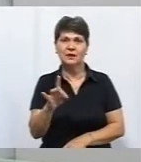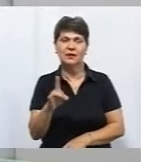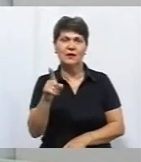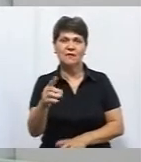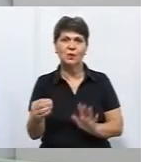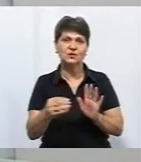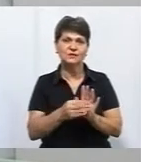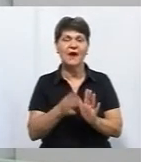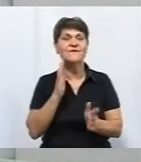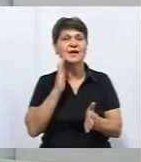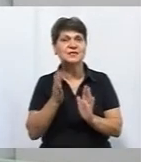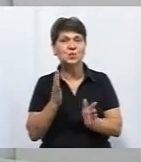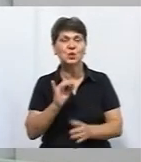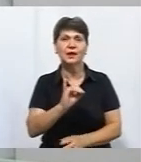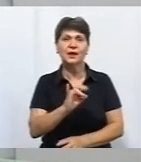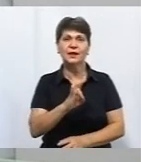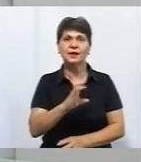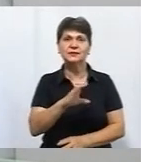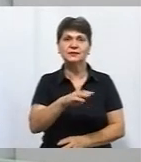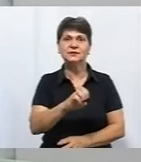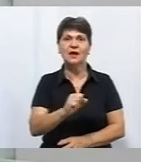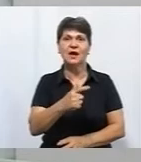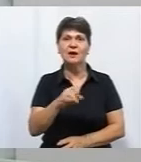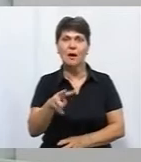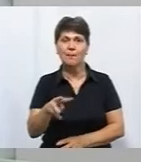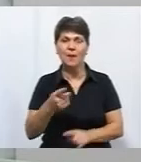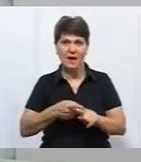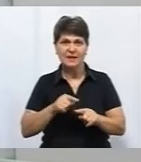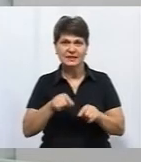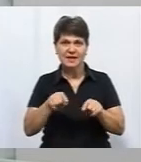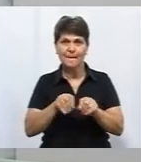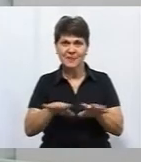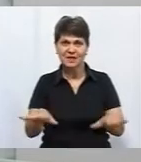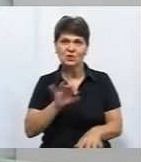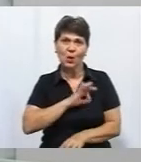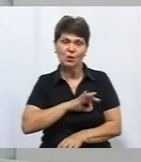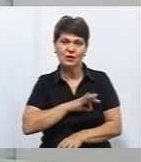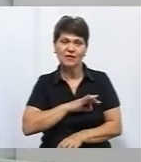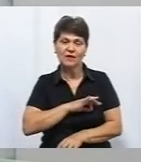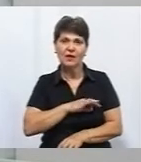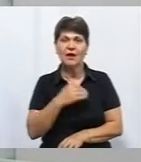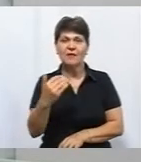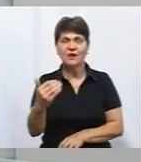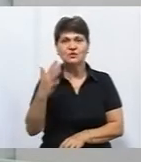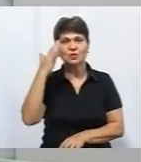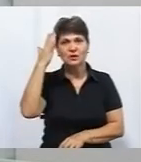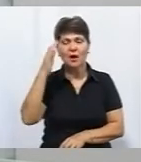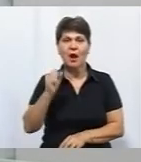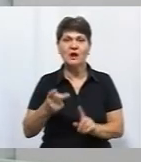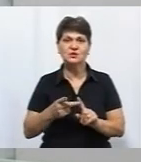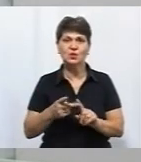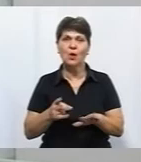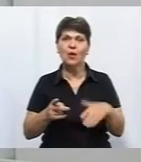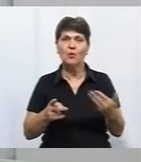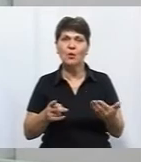наприклад, Facebook, Instagram, чи користуєтесь наразі цими мережами для популяризації, зокрема, вашої ідеї з одного боку, а з іншого боку